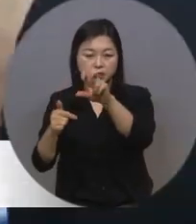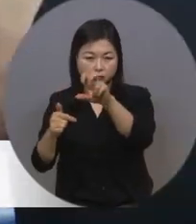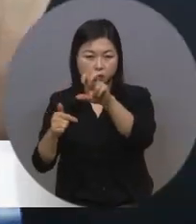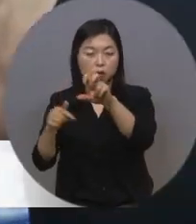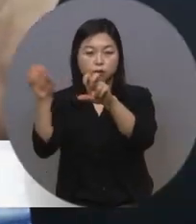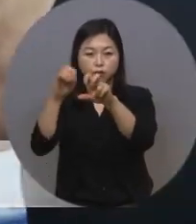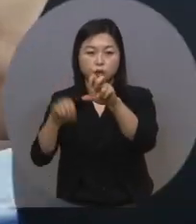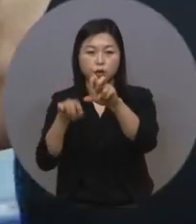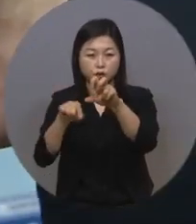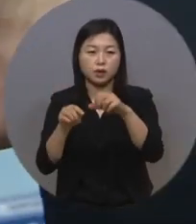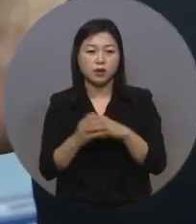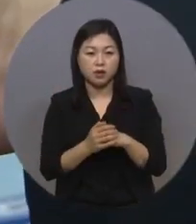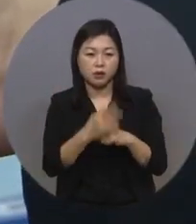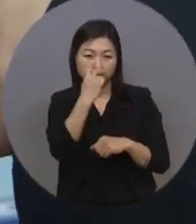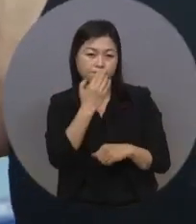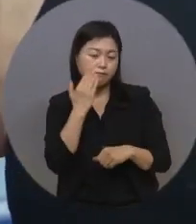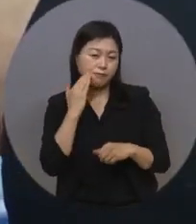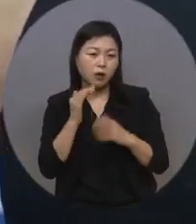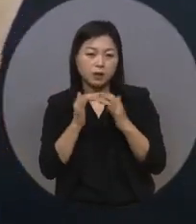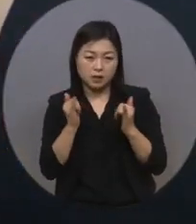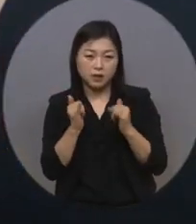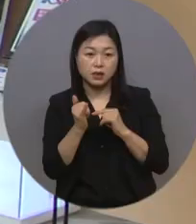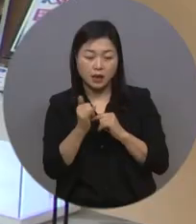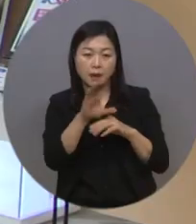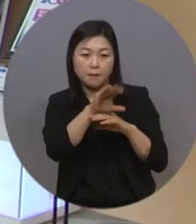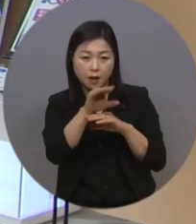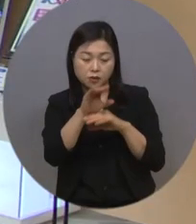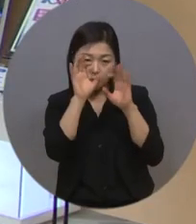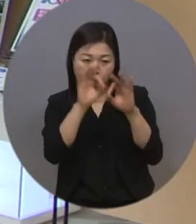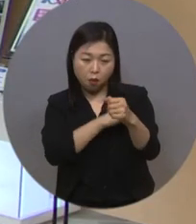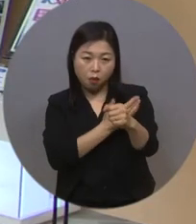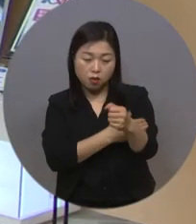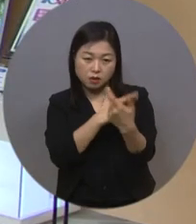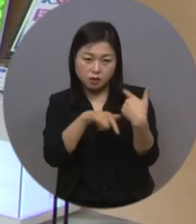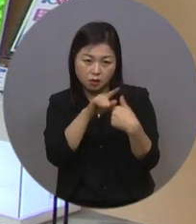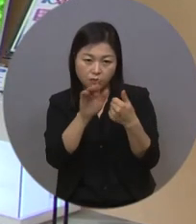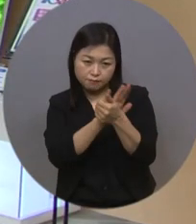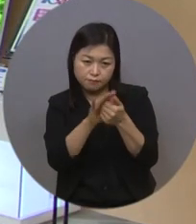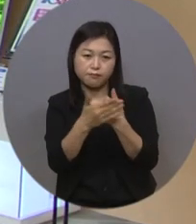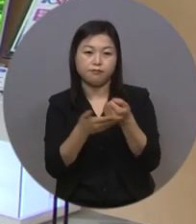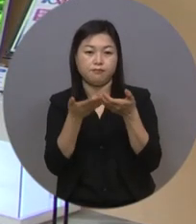축소해 시청각 장애인의 방송 시청권을 제고할 수 있도록 했습니다. 기상캐스터